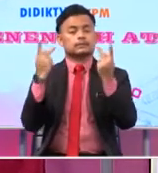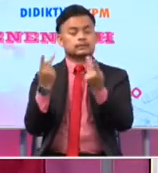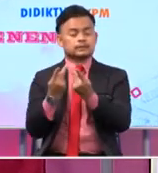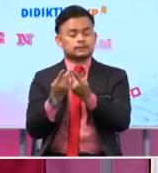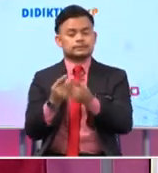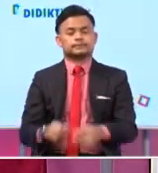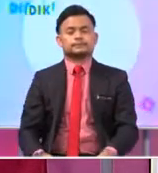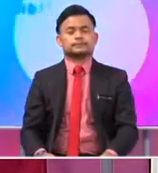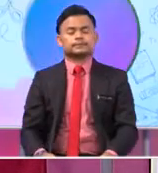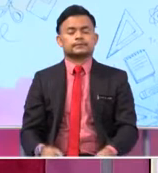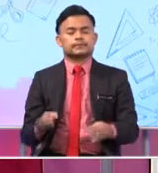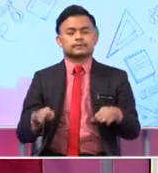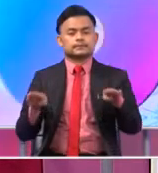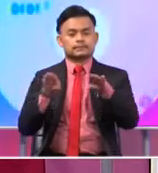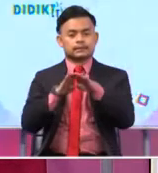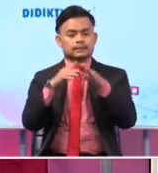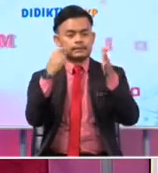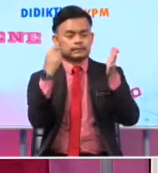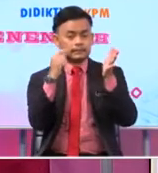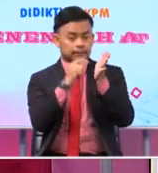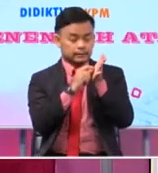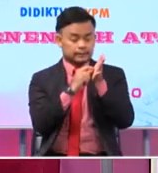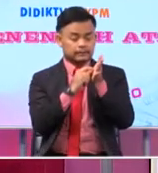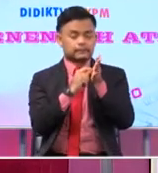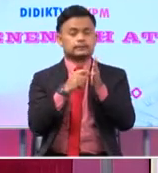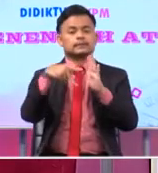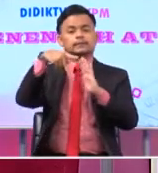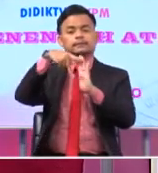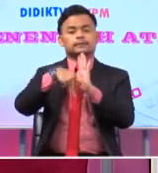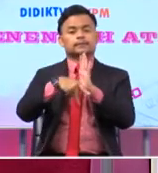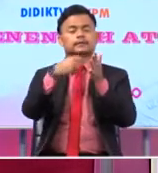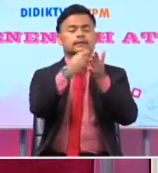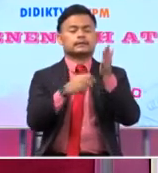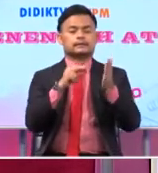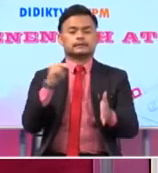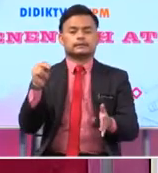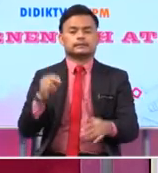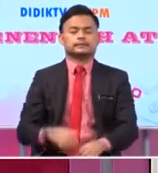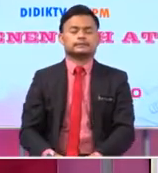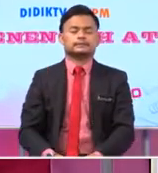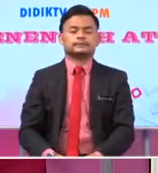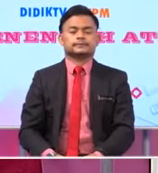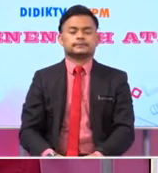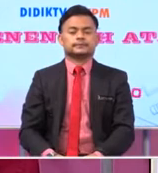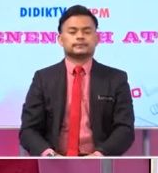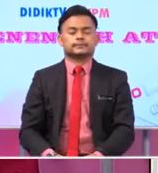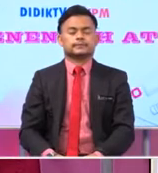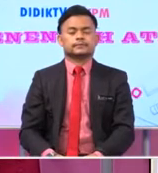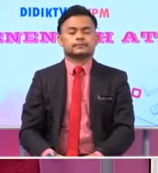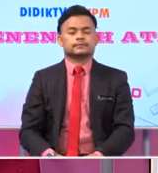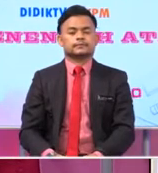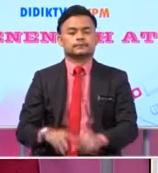sebagai satu tanda penghargaan kepada ahli Keluar kita Oke anggota keluarga ini boy atau masuk